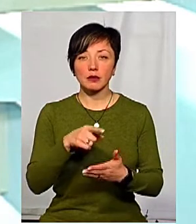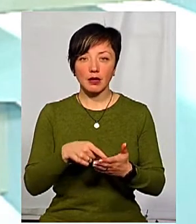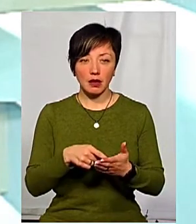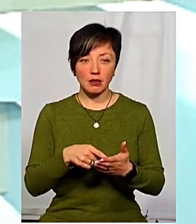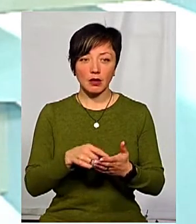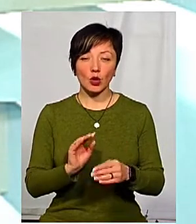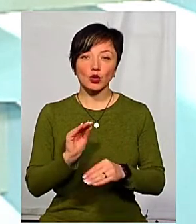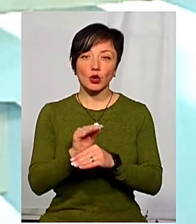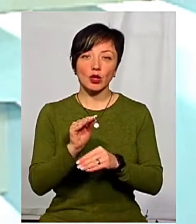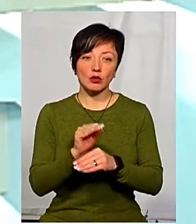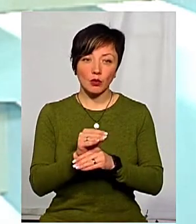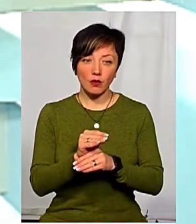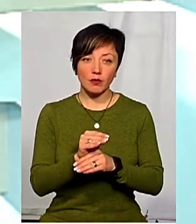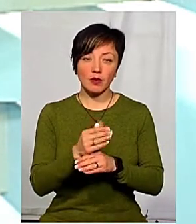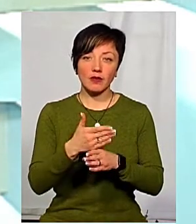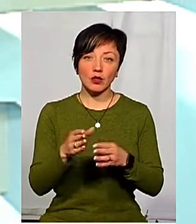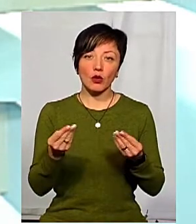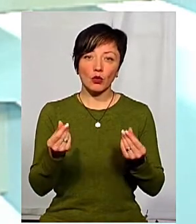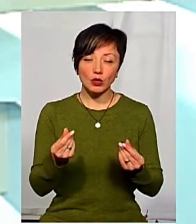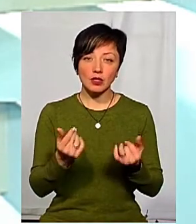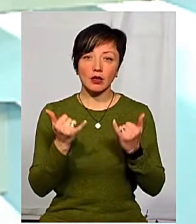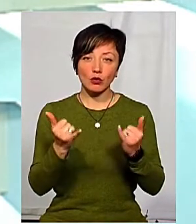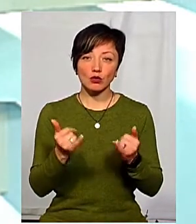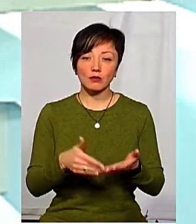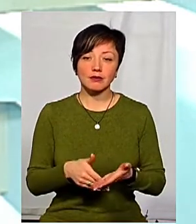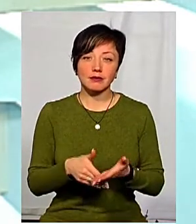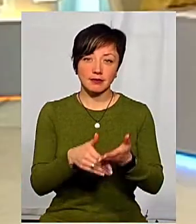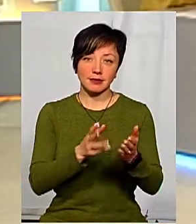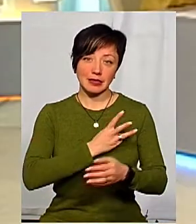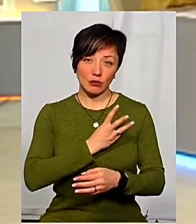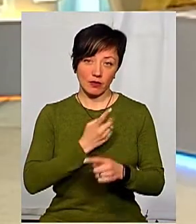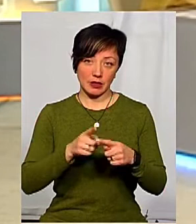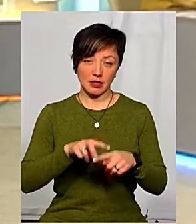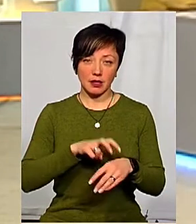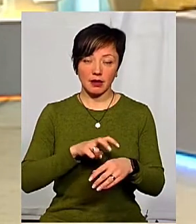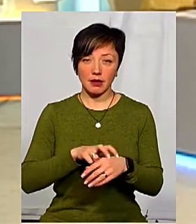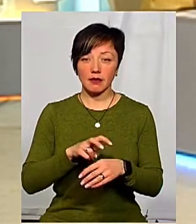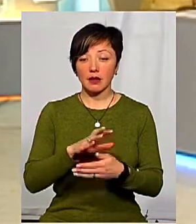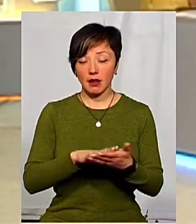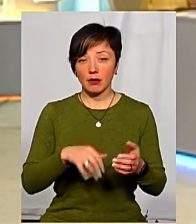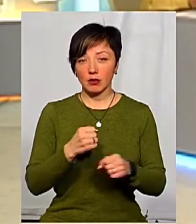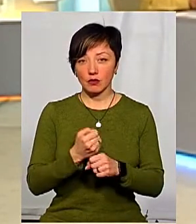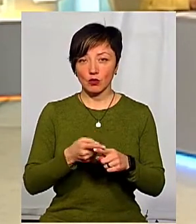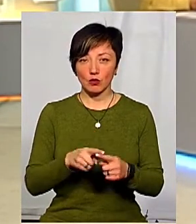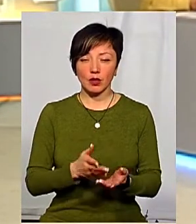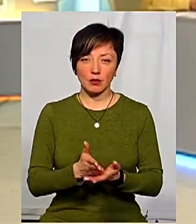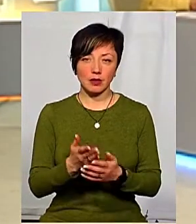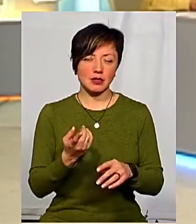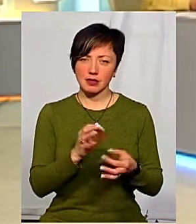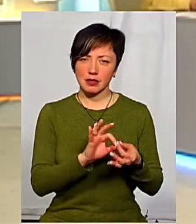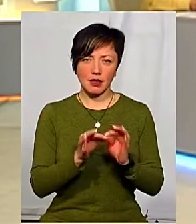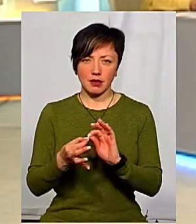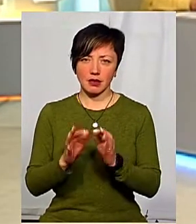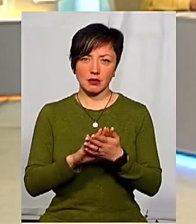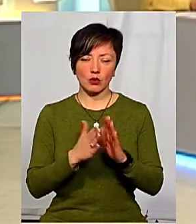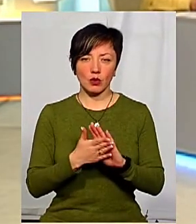по додатковим виділенню коштів для того, щоб стимулювати цих лікарів. Ну, ми будемо далі працювати в цьому напрямку. Це досить